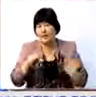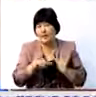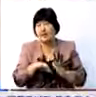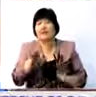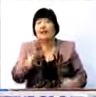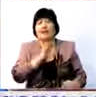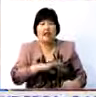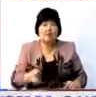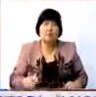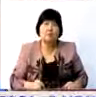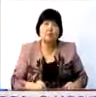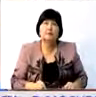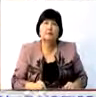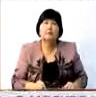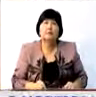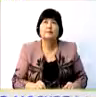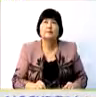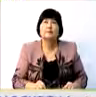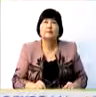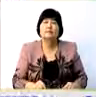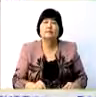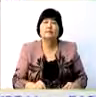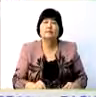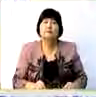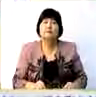электроэнергию. Алина Параджан, Аскар Тажиев, Алмат Миндубаев, Канат Махамбетов, телеканал Кызылорда.